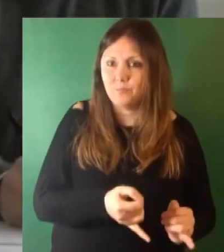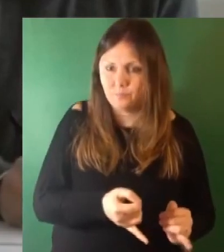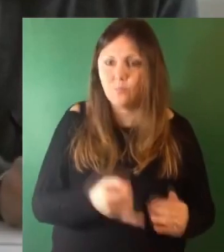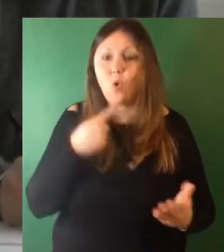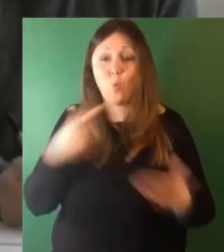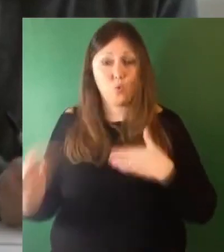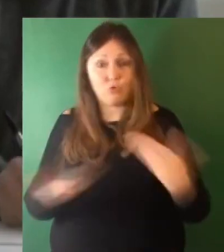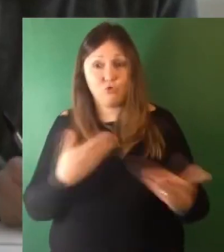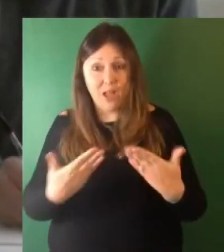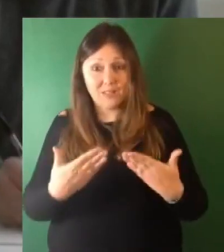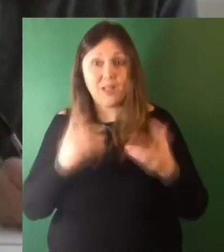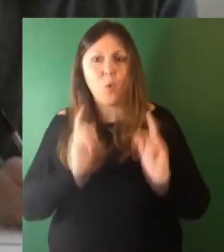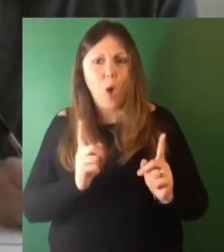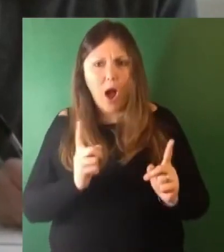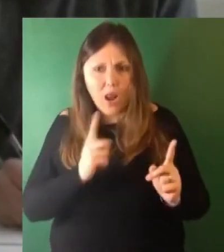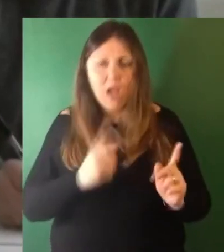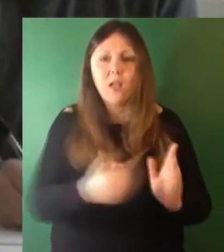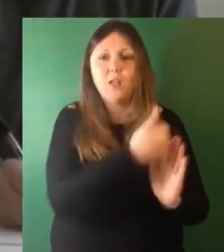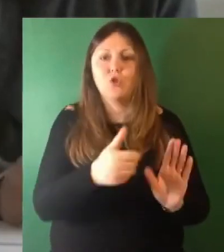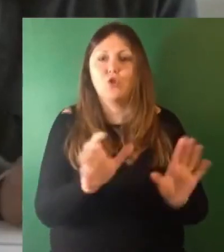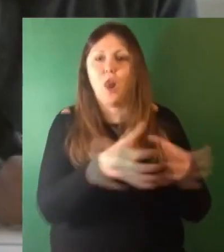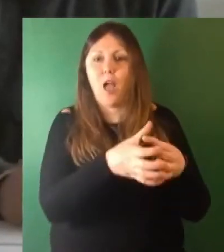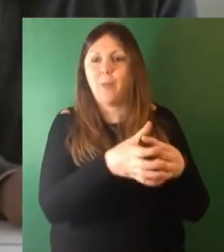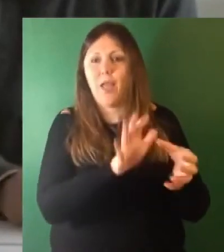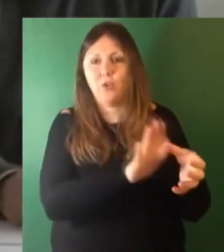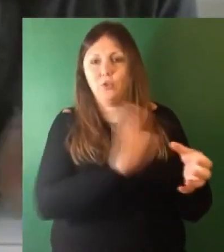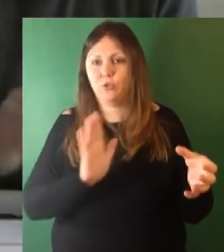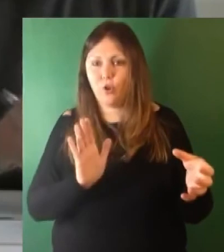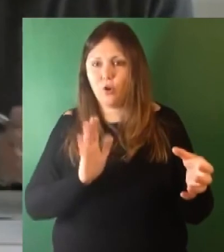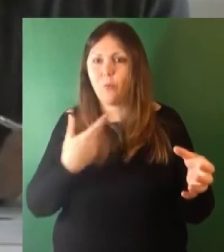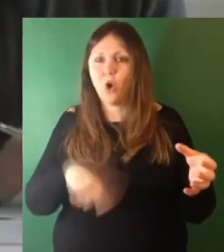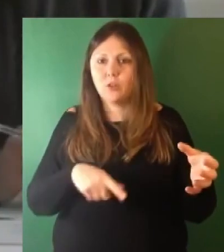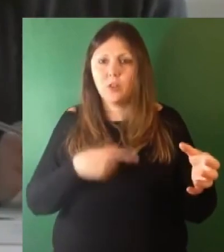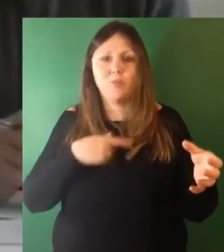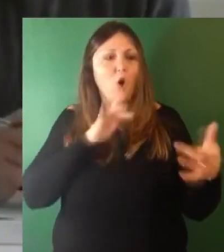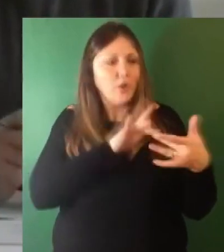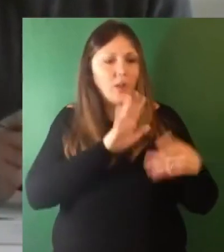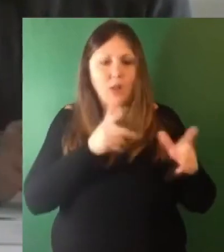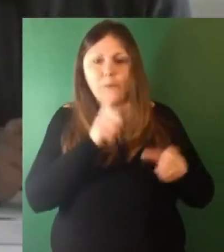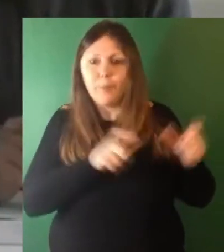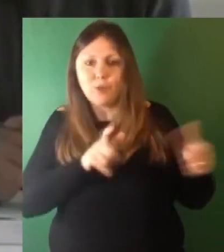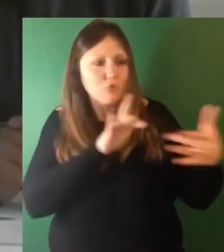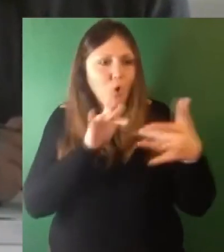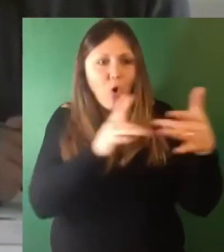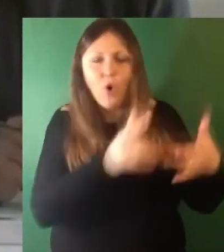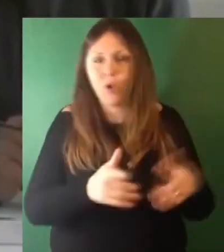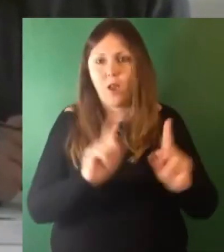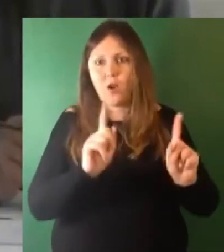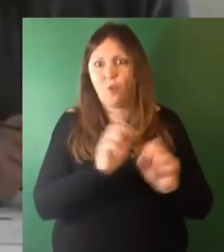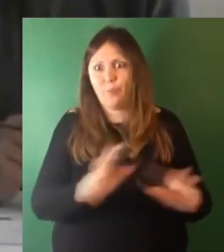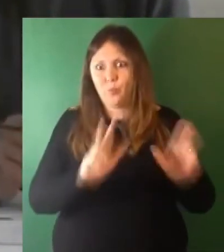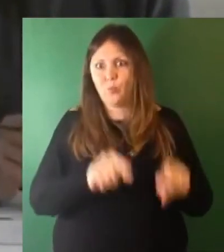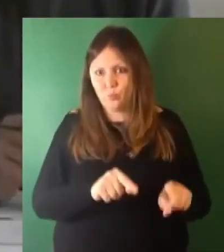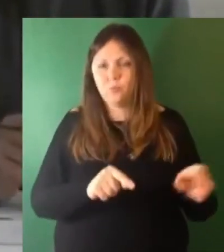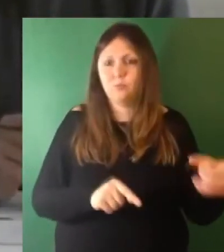disporre l'isolamento, quella è l'urgenza, perché è importante spezzare la catena di contagio. Questo lavoro sul territorio, io sono a